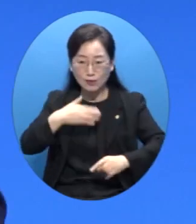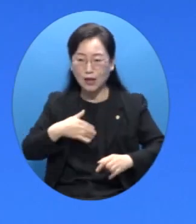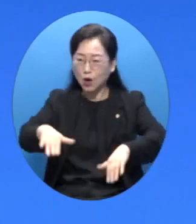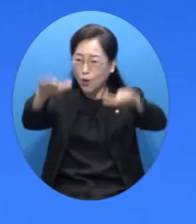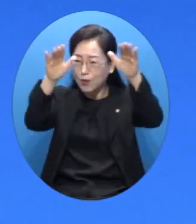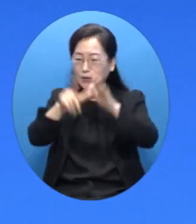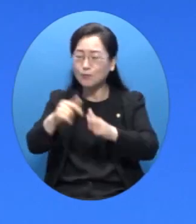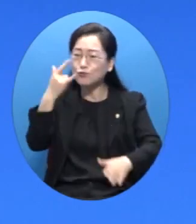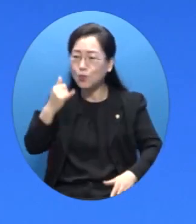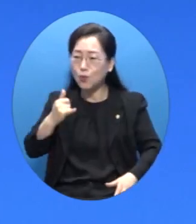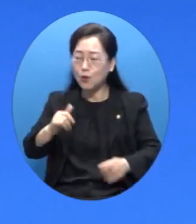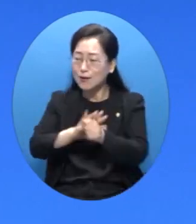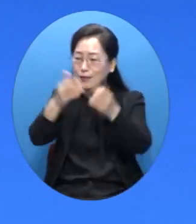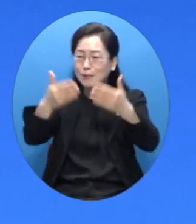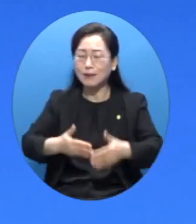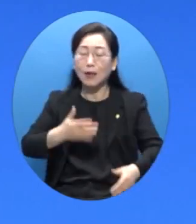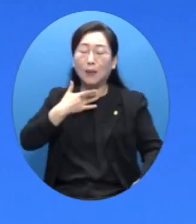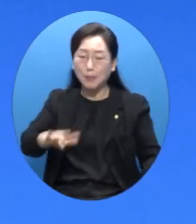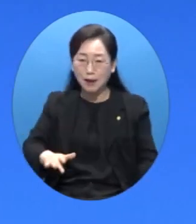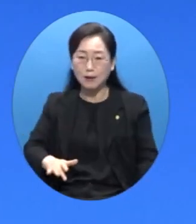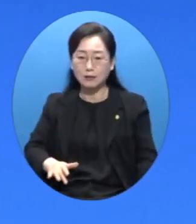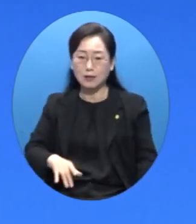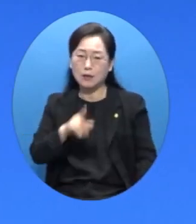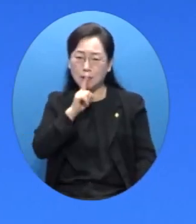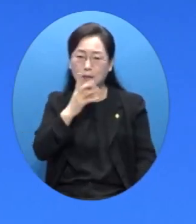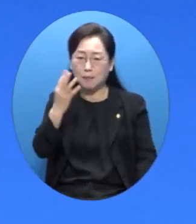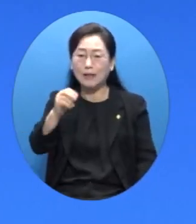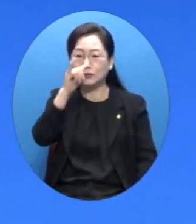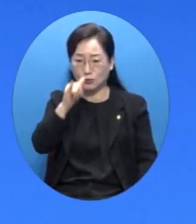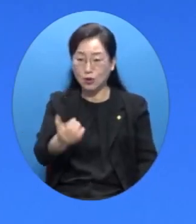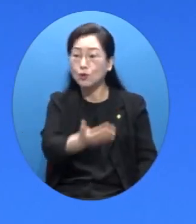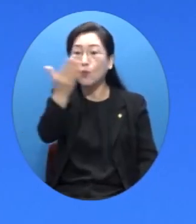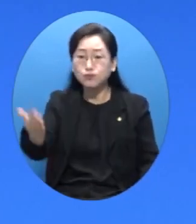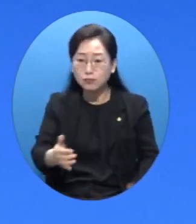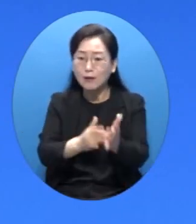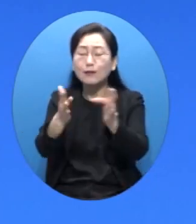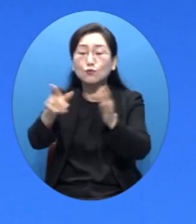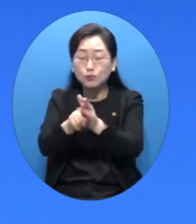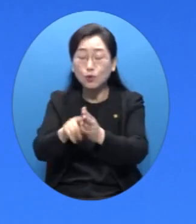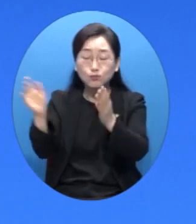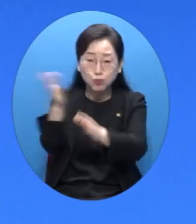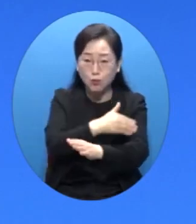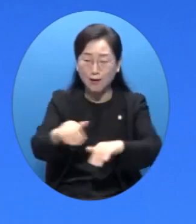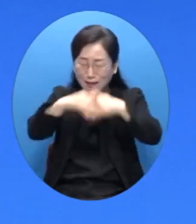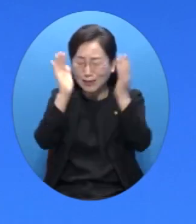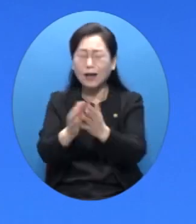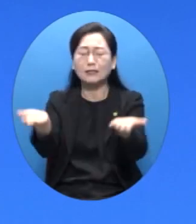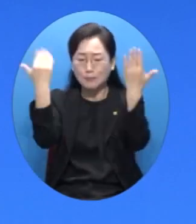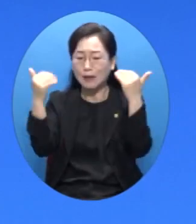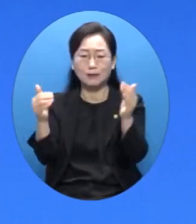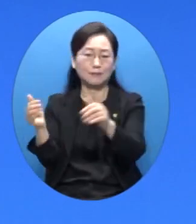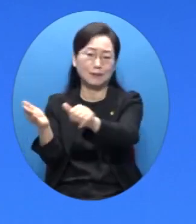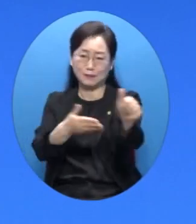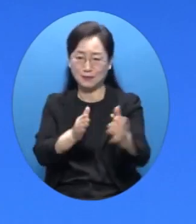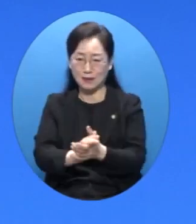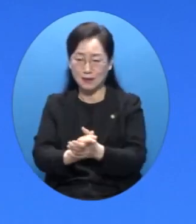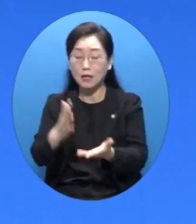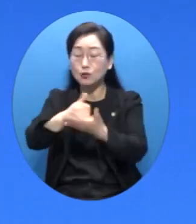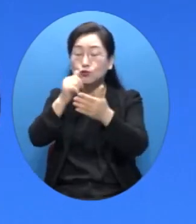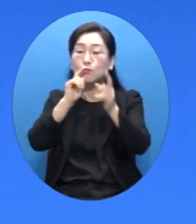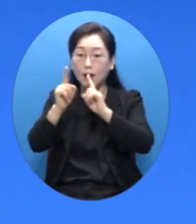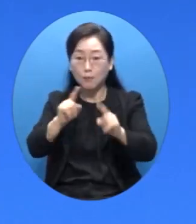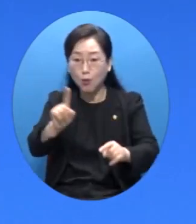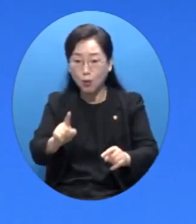때 부모님으로부터 사랑을 받아본 경험이 없다고 늘 얘기합니다. 여러분, 예수 믿고 난 다음 그 모든 것은 다 지나간 것입니다. 주님